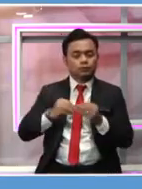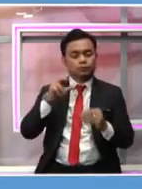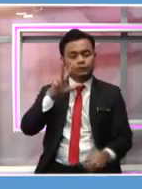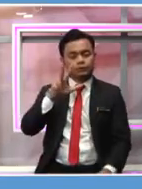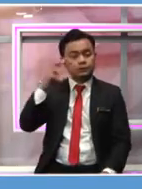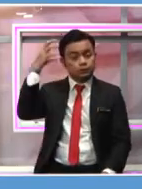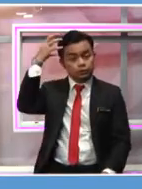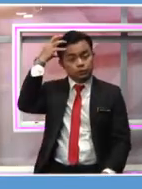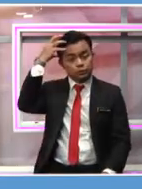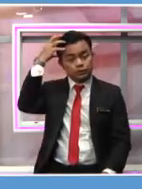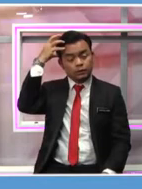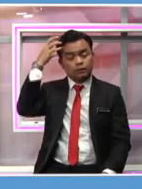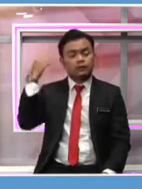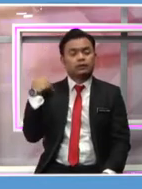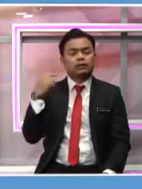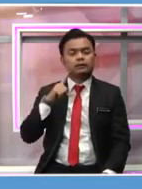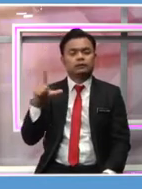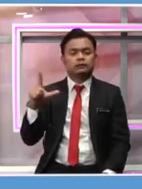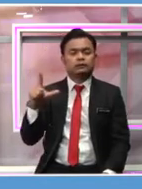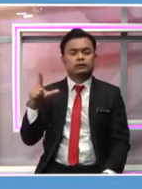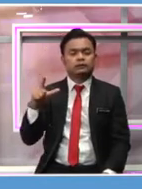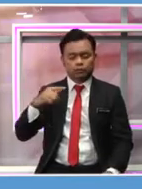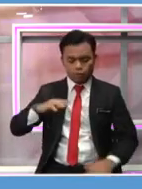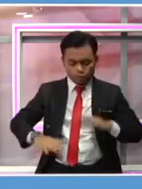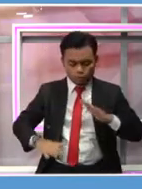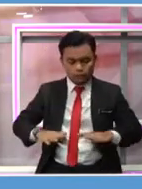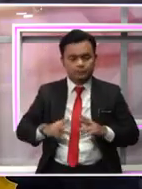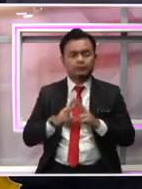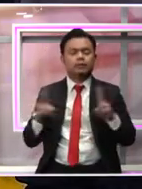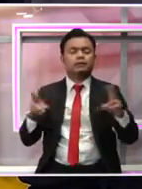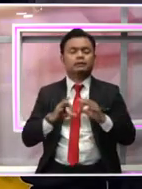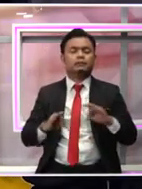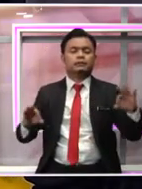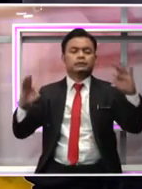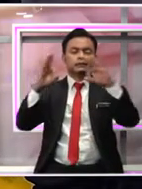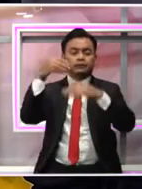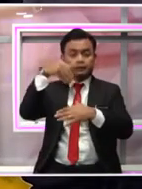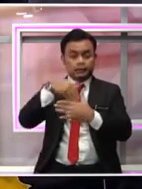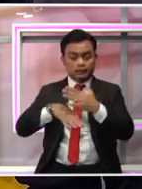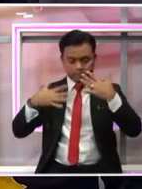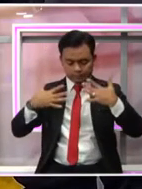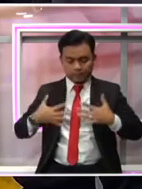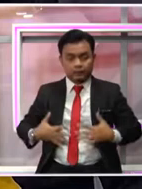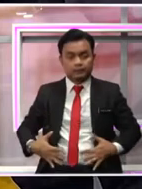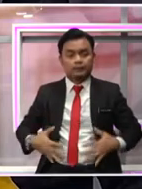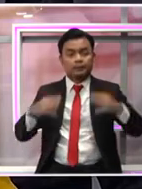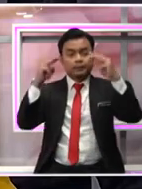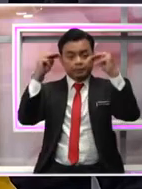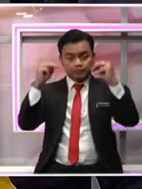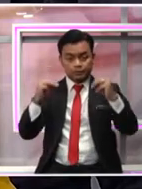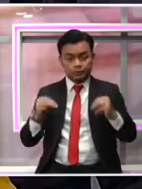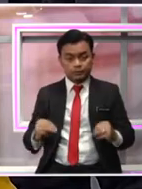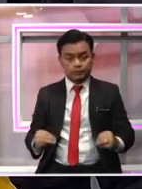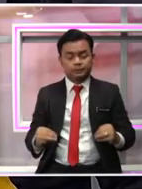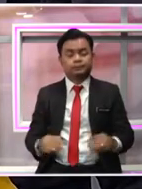dalam badan manusia ini adalah gambar otak yanisa Jadi itulah susun atur atau Carik Ipin